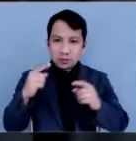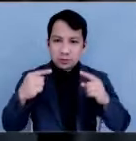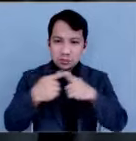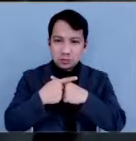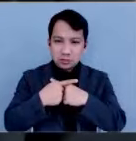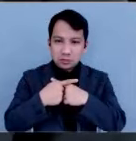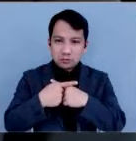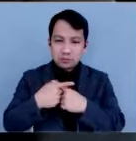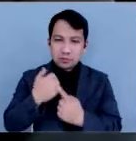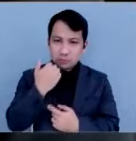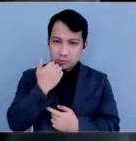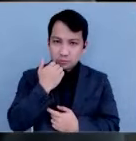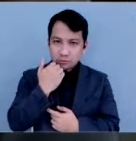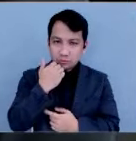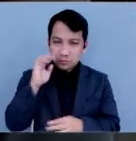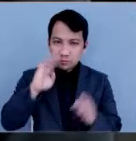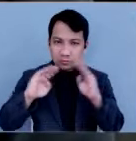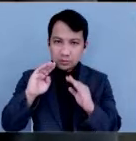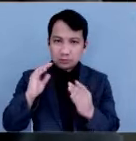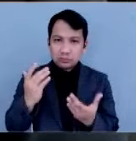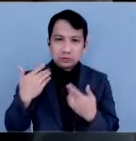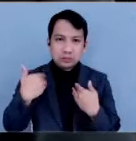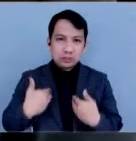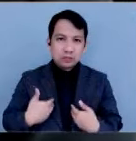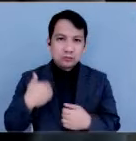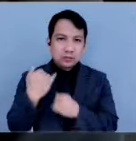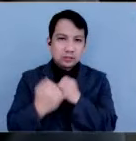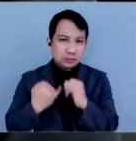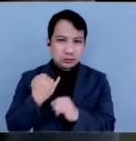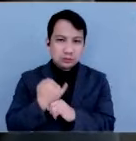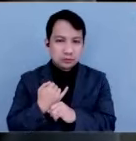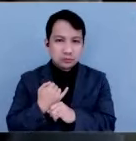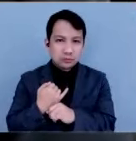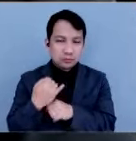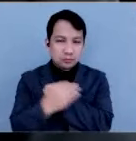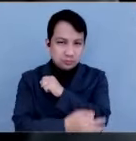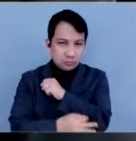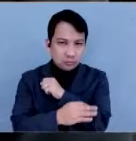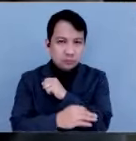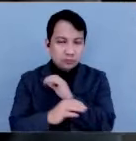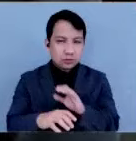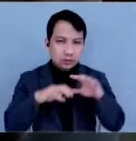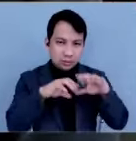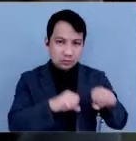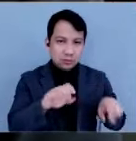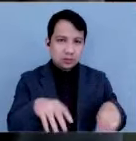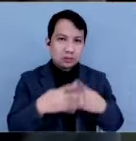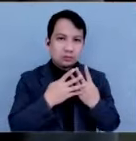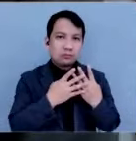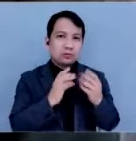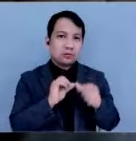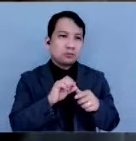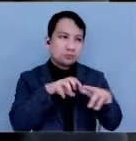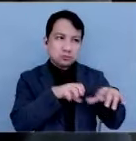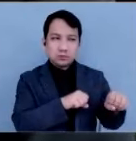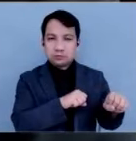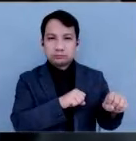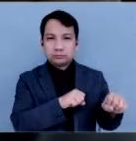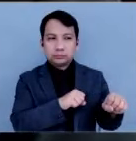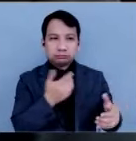humanitarian crisis, ano, lalo na kung mga international foreign nationals yung mga ikukulong natin o huhuli natin, baka sabihin